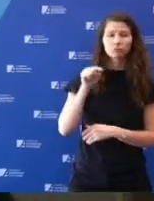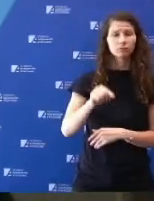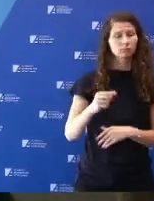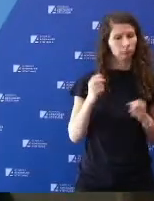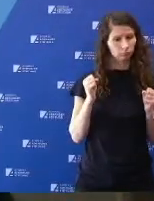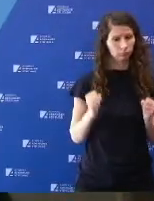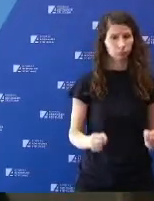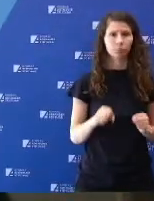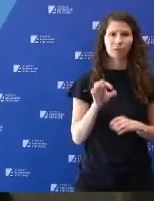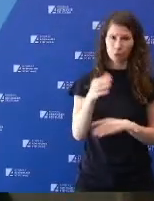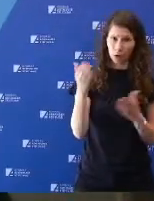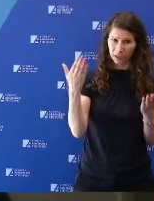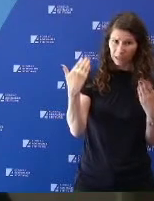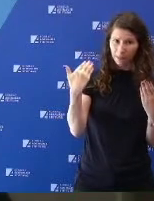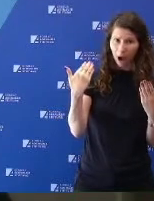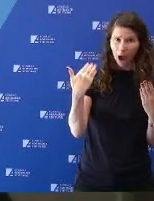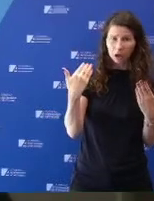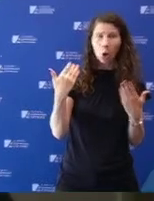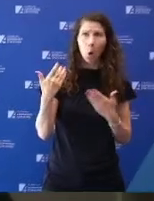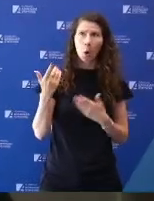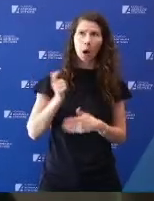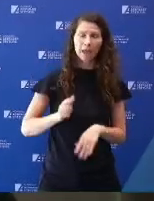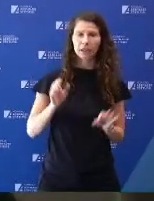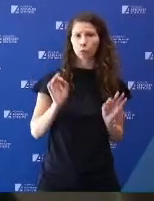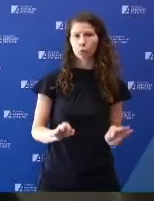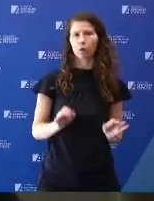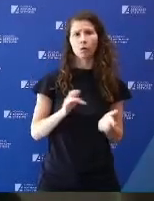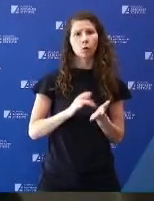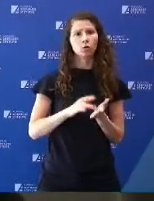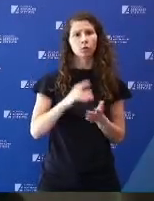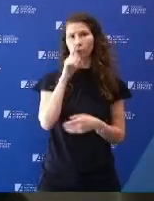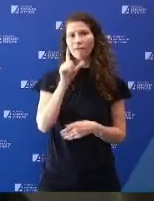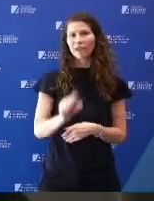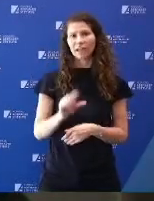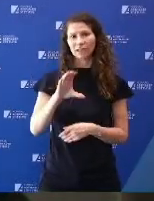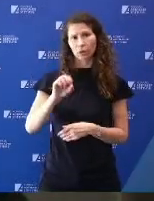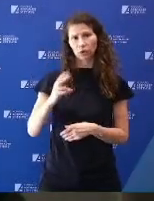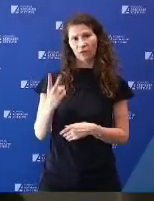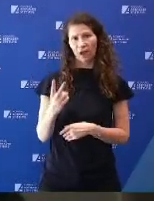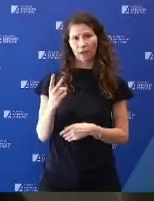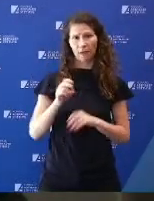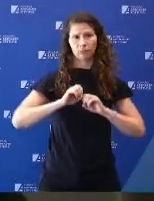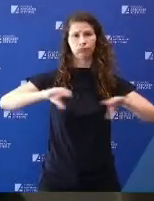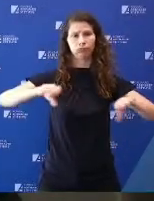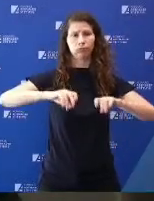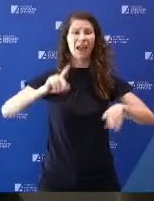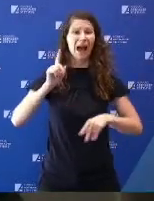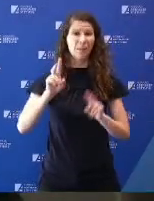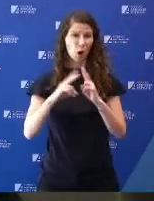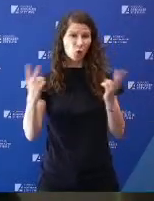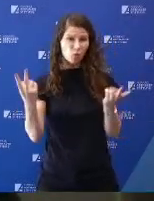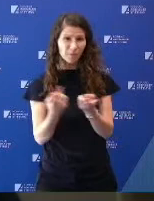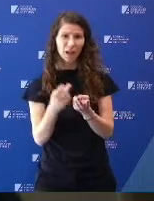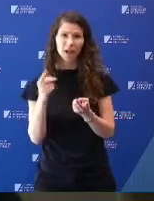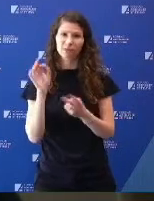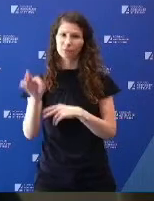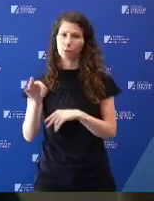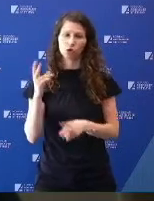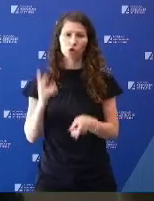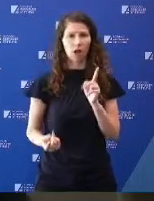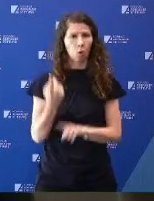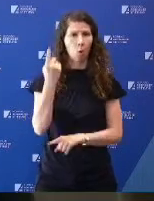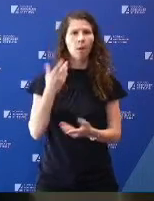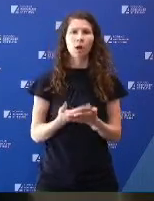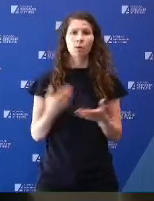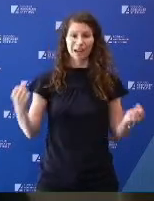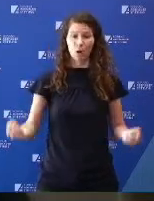fürs Klima eigentlich ganz gut ist, weil es nur wenig CO2 emittiert, gleichzeitig für die Umwelt aber wahnsinnig schlecht ist, weil wenn wir zum Beispiel einen Unfall